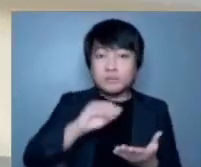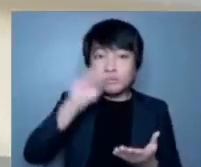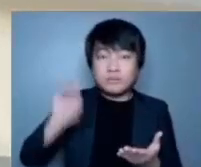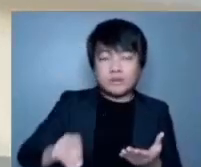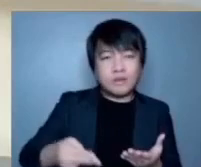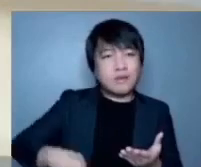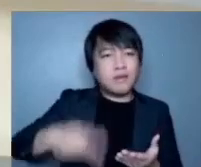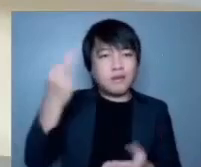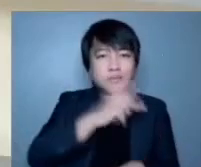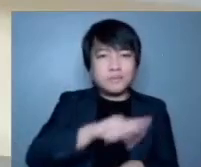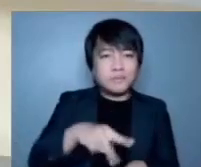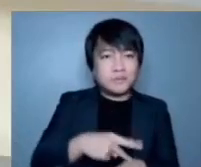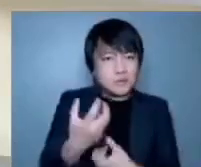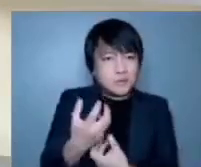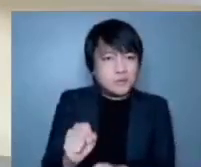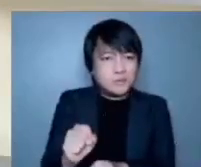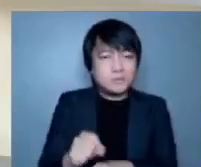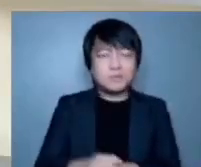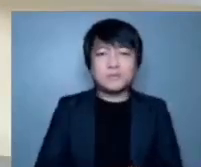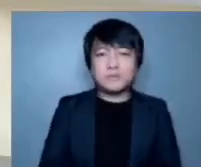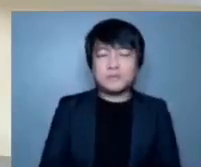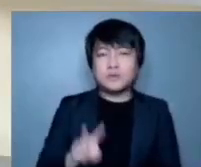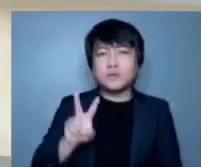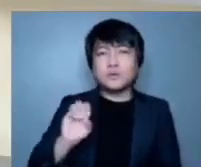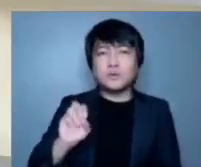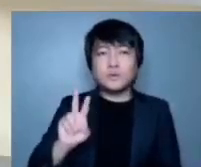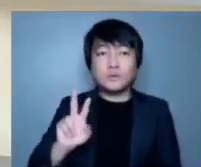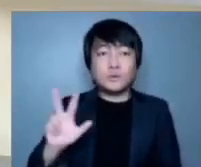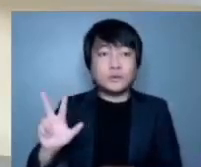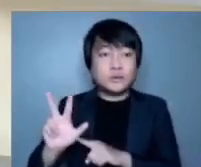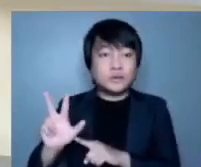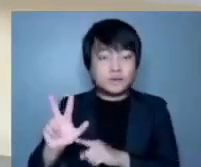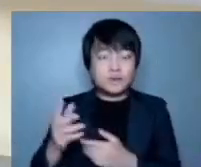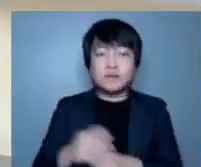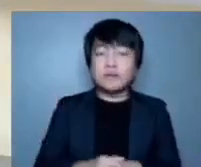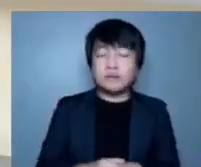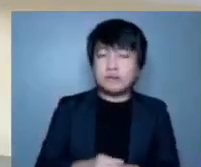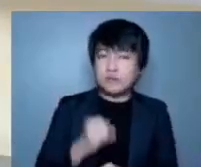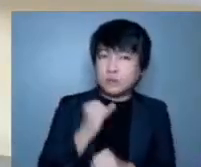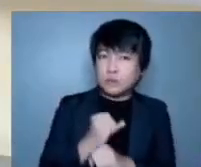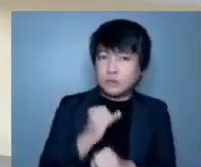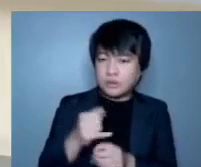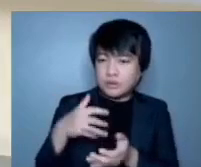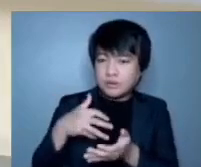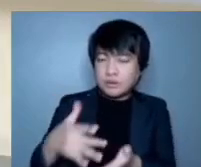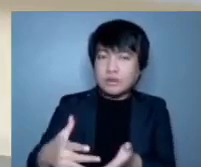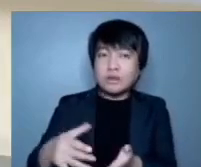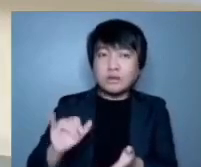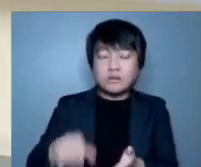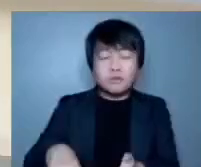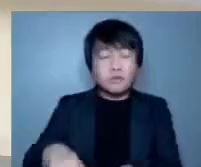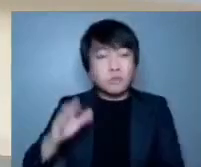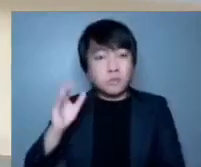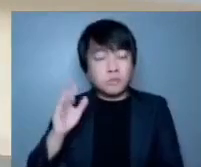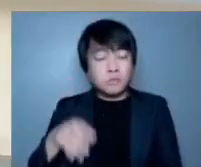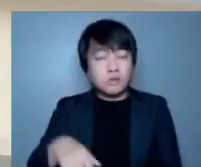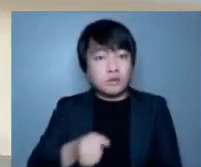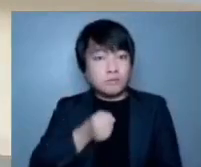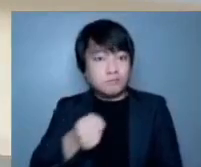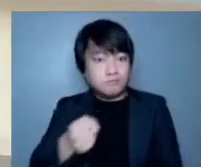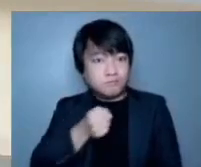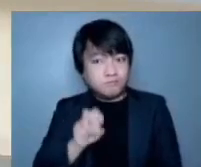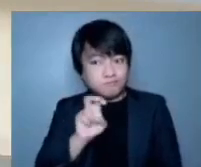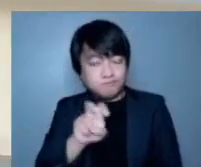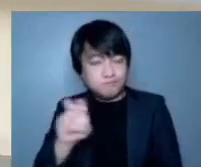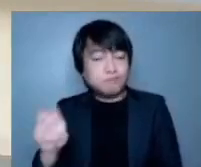News Report 2023 ng Reuters Institute for the Study of Journalism. At sa pagkakataong ito, mas mataas pa ang gradong